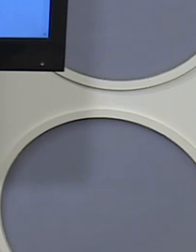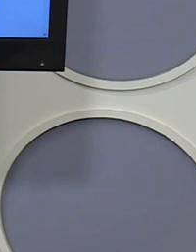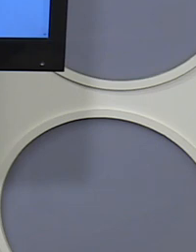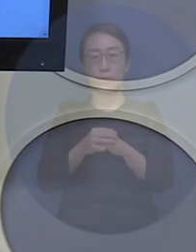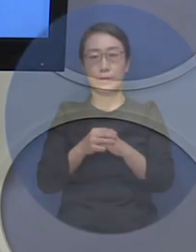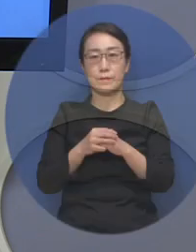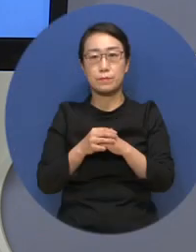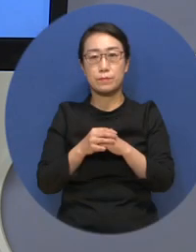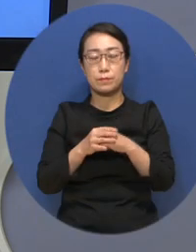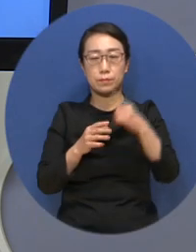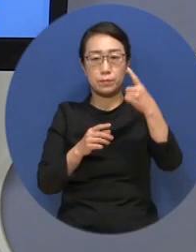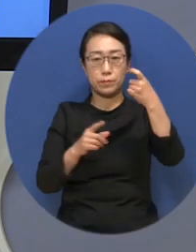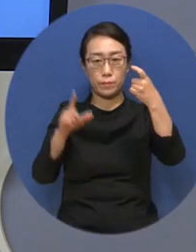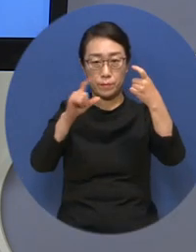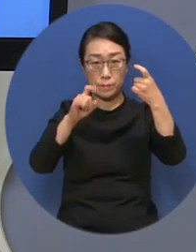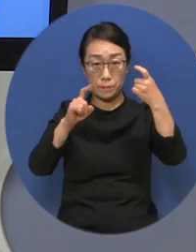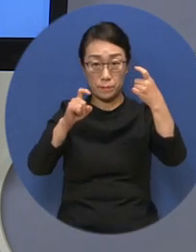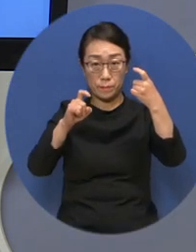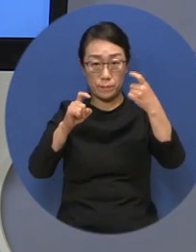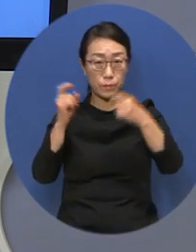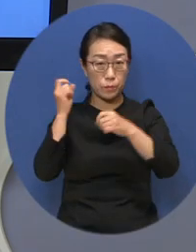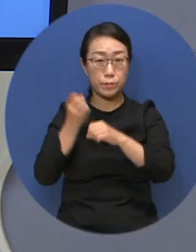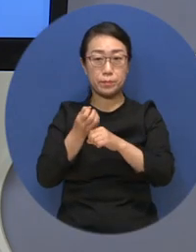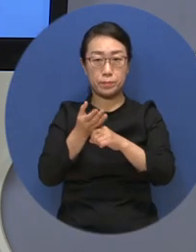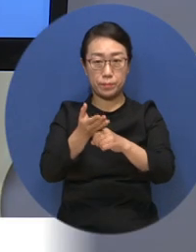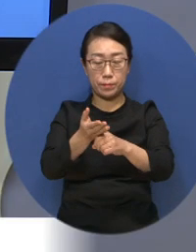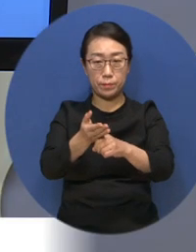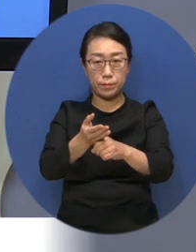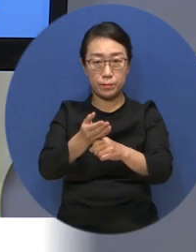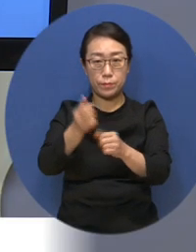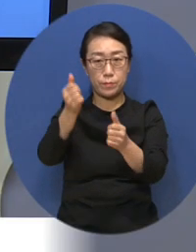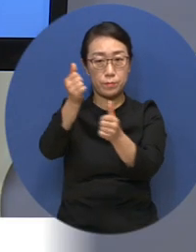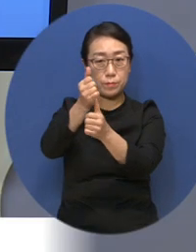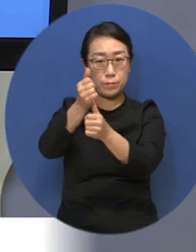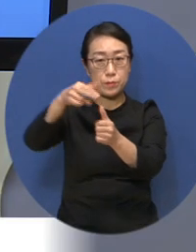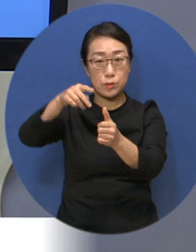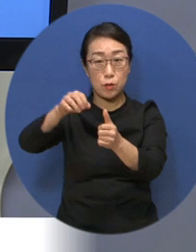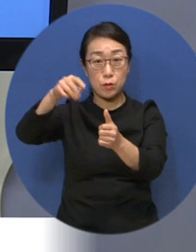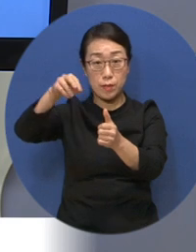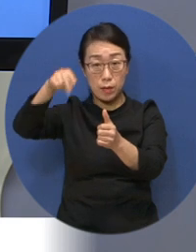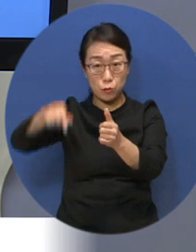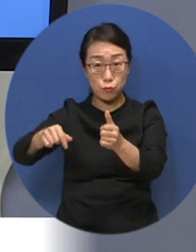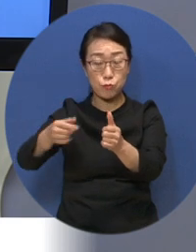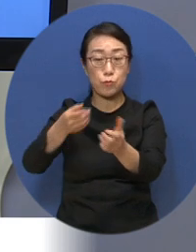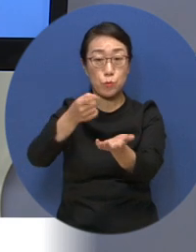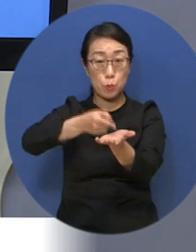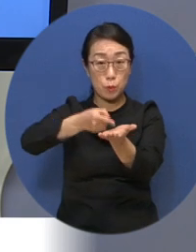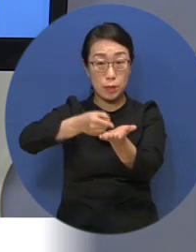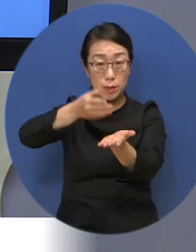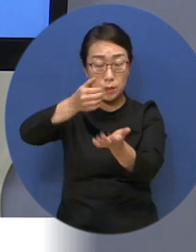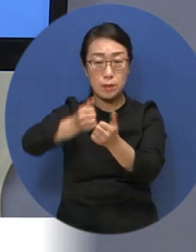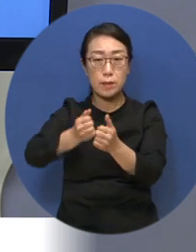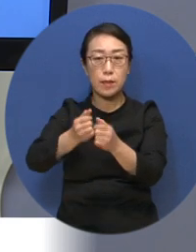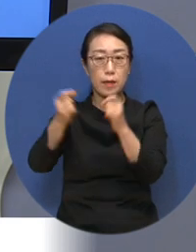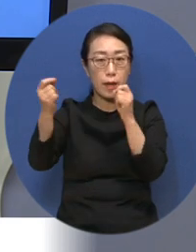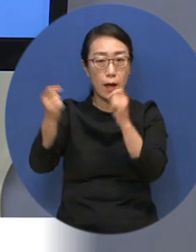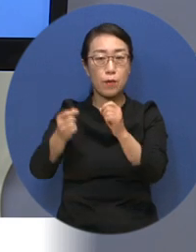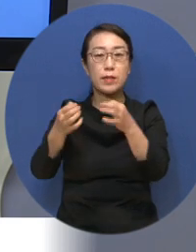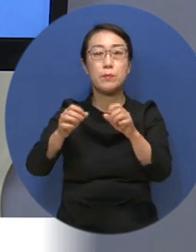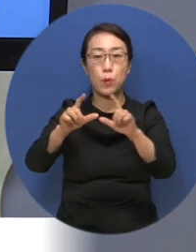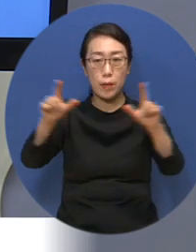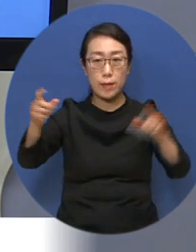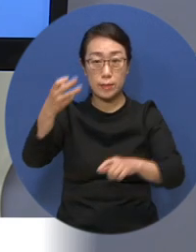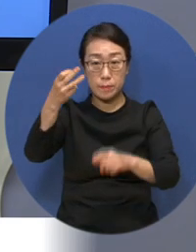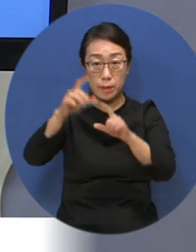11월 11일 막말하는 씁니다 정 색은 국무총리는 지난 8일 다가오는 금요일 부터는 마스크